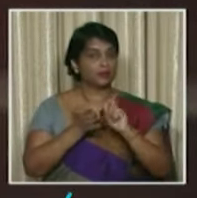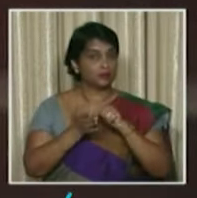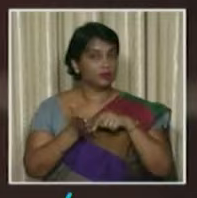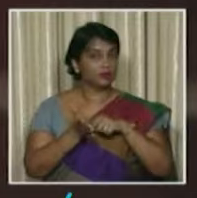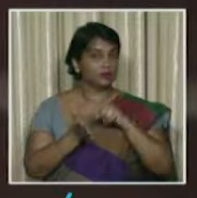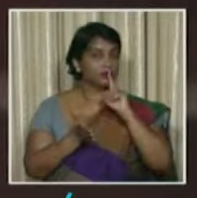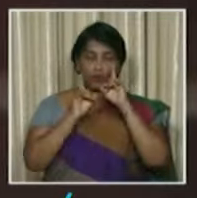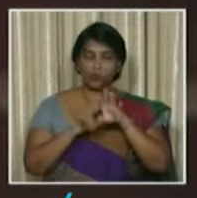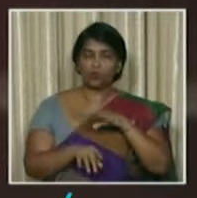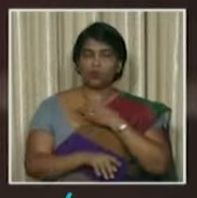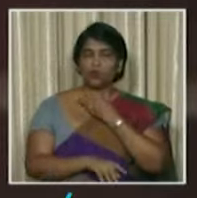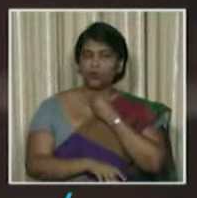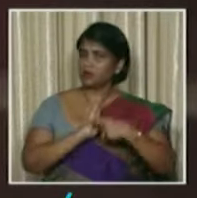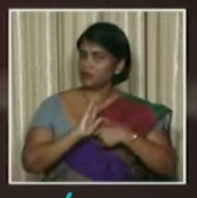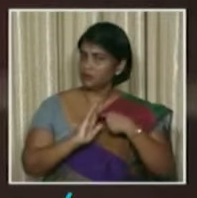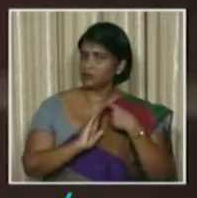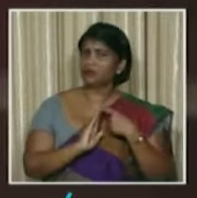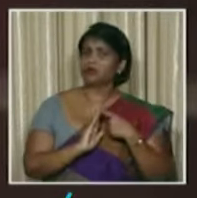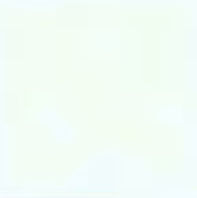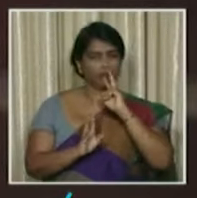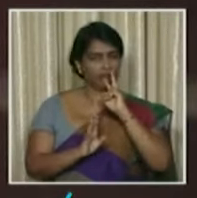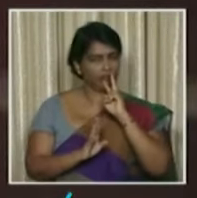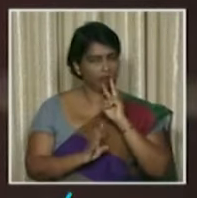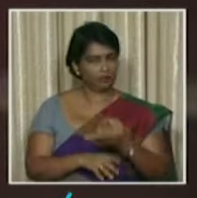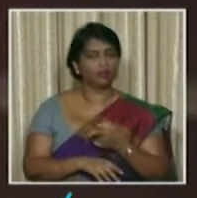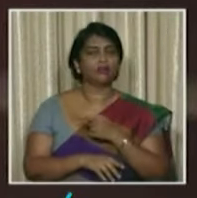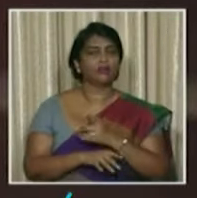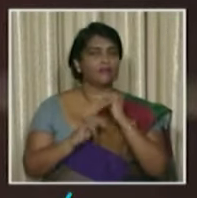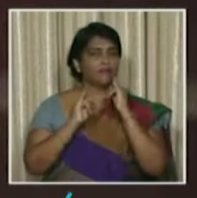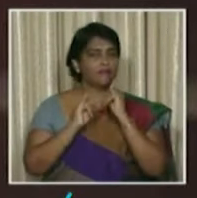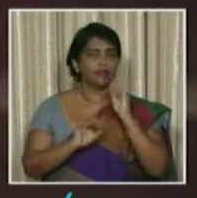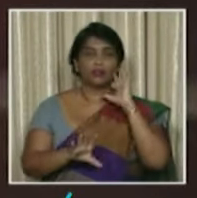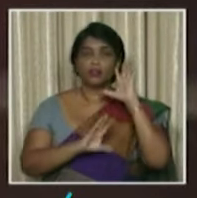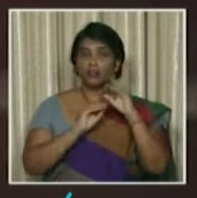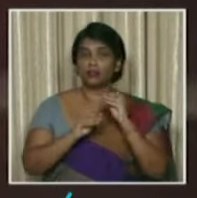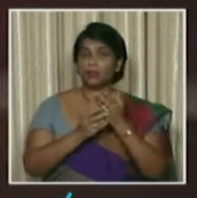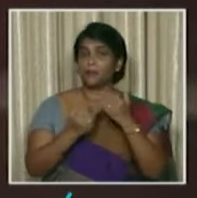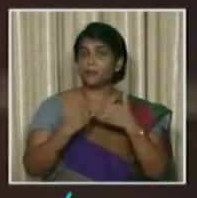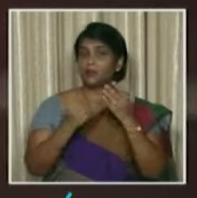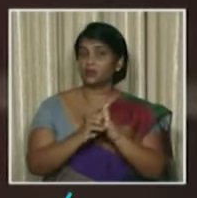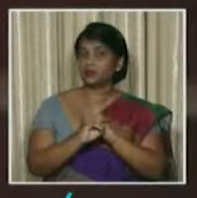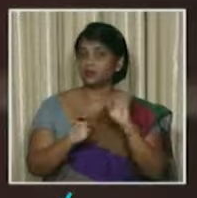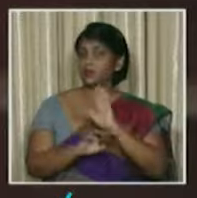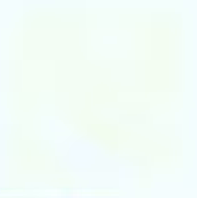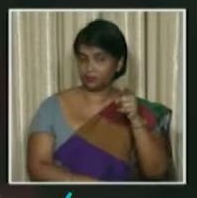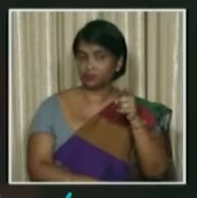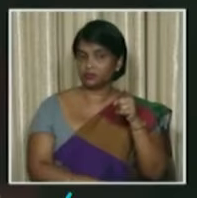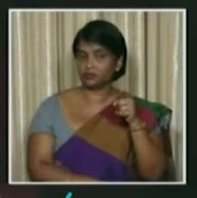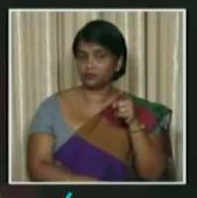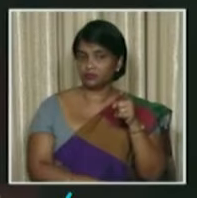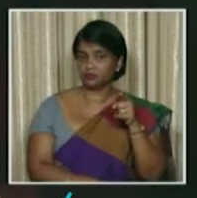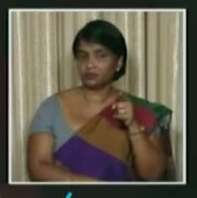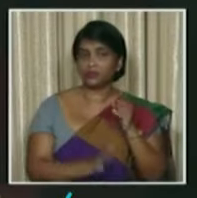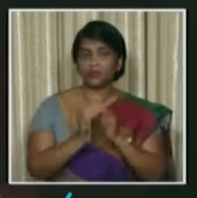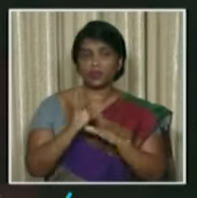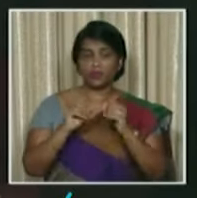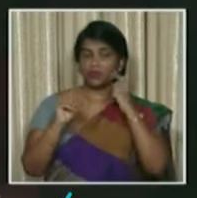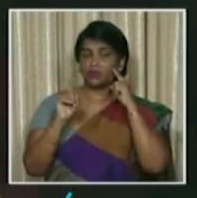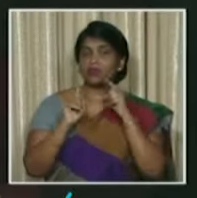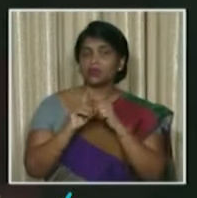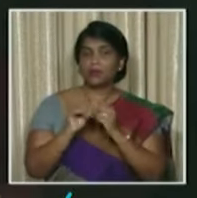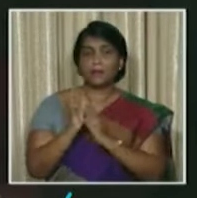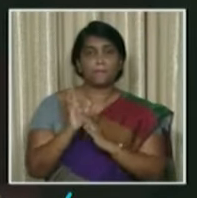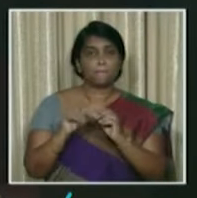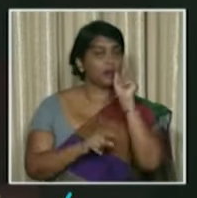දෙන්න මේ වගේ අසත්‍ය මුළු රටම නොමග යවන වැරදි තොරතුරු මේ වගේ පුවත්පත්වල පළ කරන්නට එපයි කියලා මාධ්‍ය ගැන කතා කරා මම